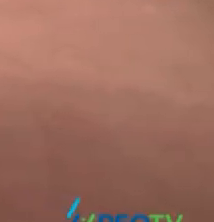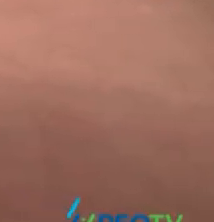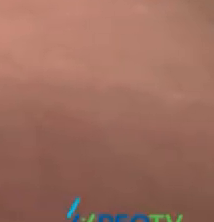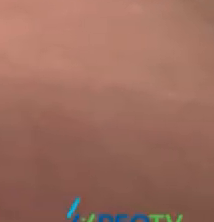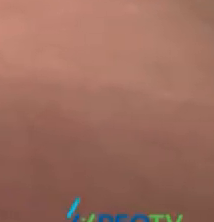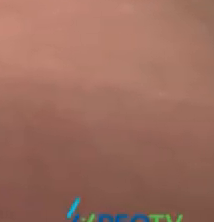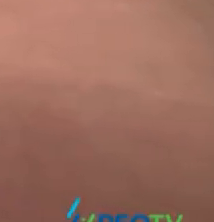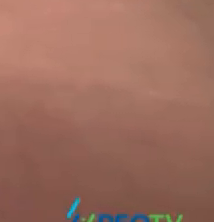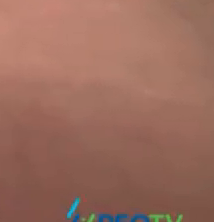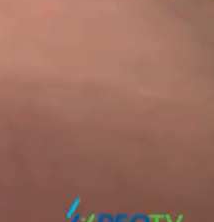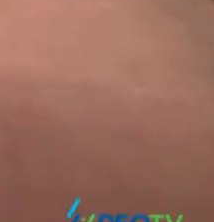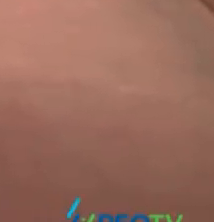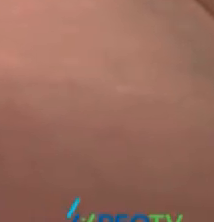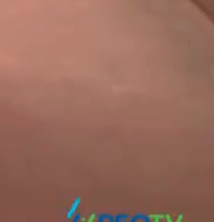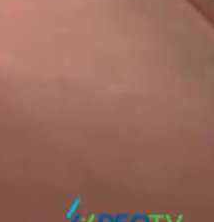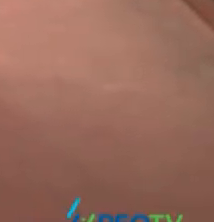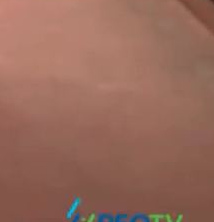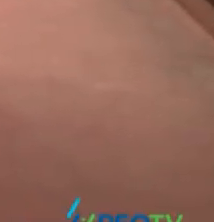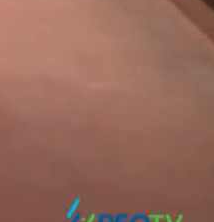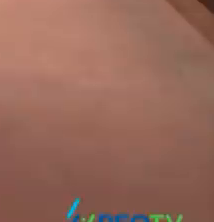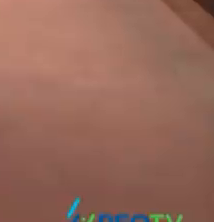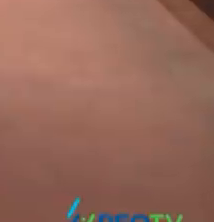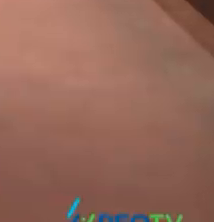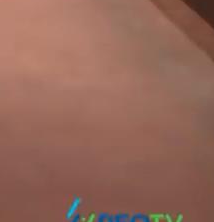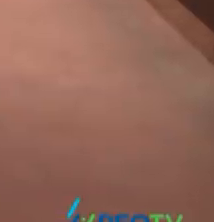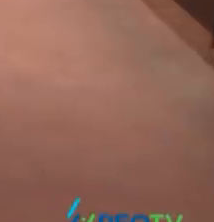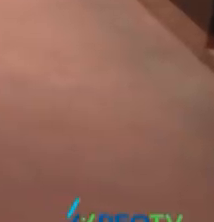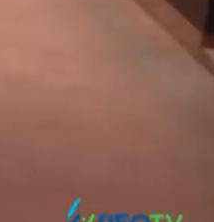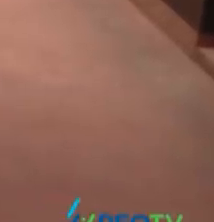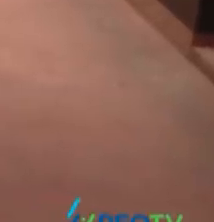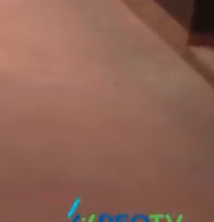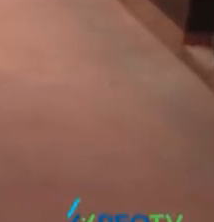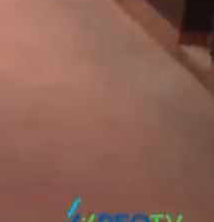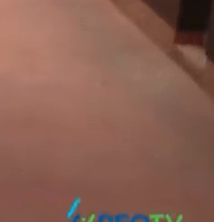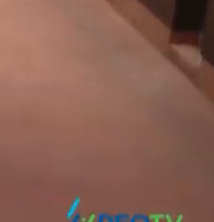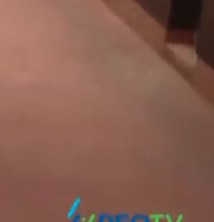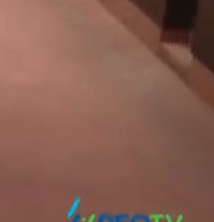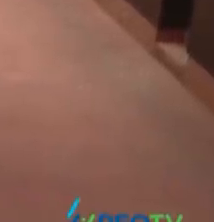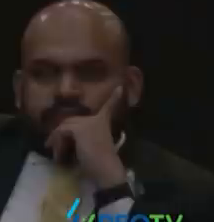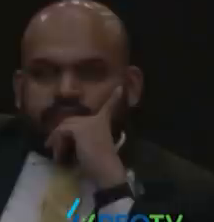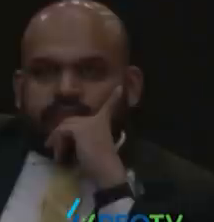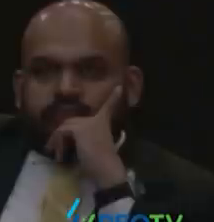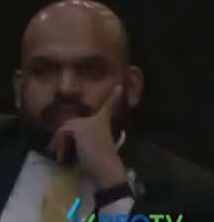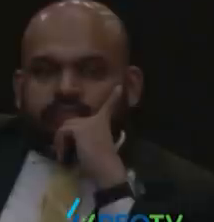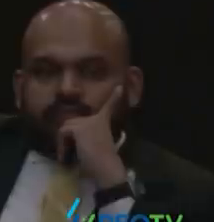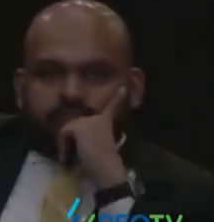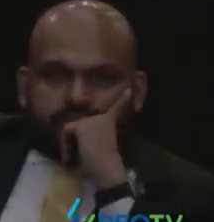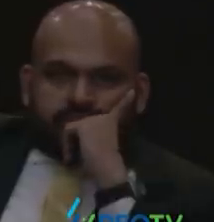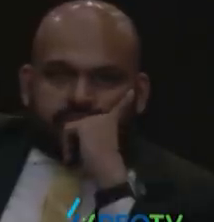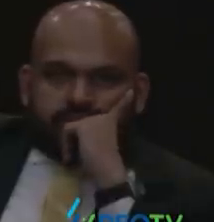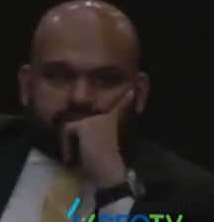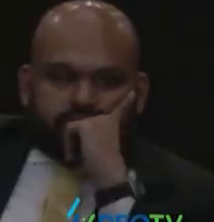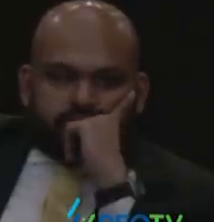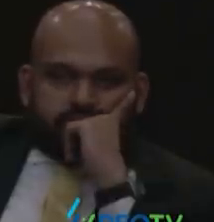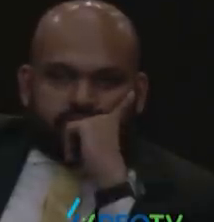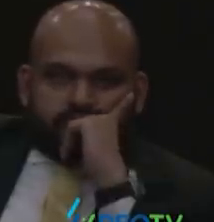ජනාධිපතිවරයාට අප්‍රසාදය පළ කිරීමේ යෝජනාව විවාදයට ගැනීම සම්බන්ධයෙන් ඡන්ද විමසීමක් පැවැත්ුණා. එහිදී පාර්ලිමේන්තු මන්ත්‍රී එම්.ඒ. සුමන්තිරන් යෝජනා